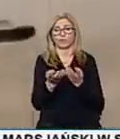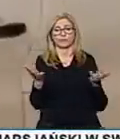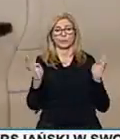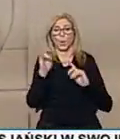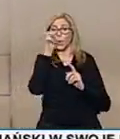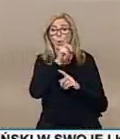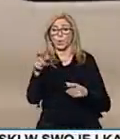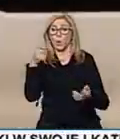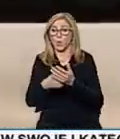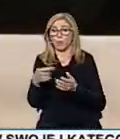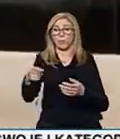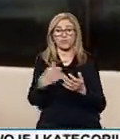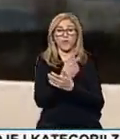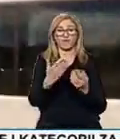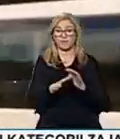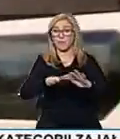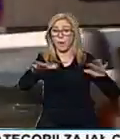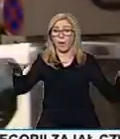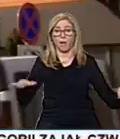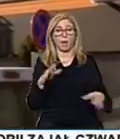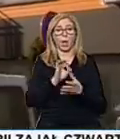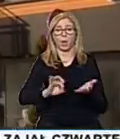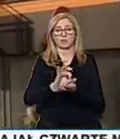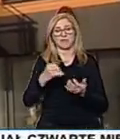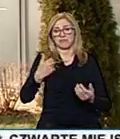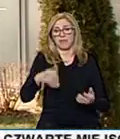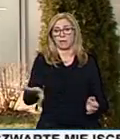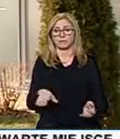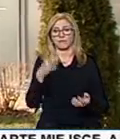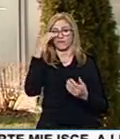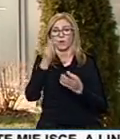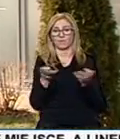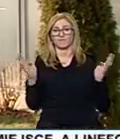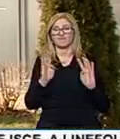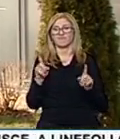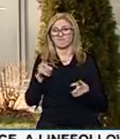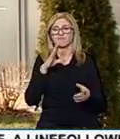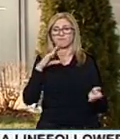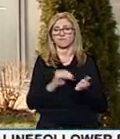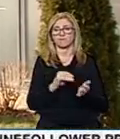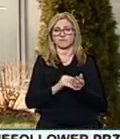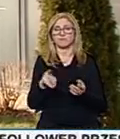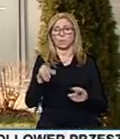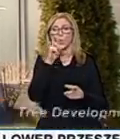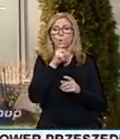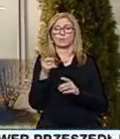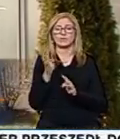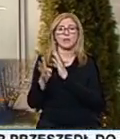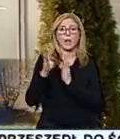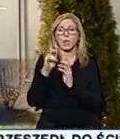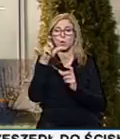Klienci nie chcą kupować mieszkań na otwartych osiedlach. To tak naprawdę już jest taki standard, którego właśnie klienci